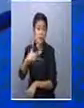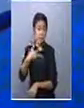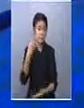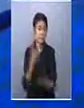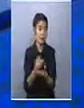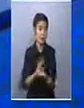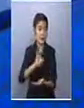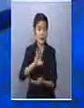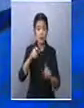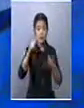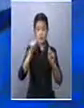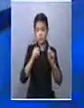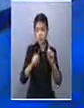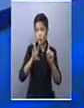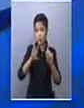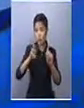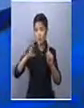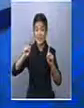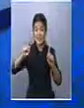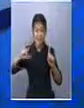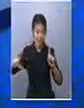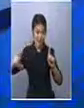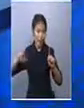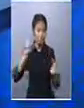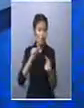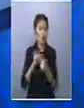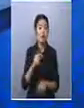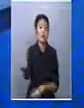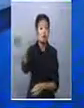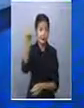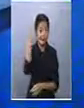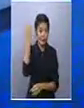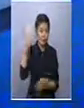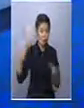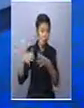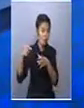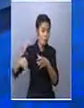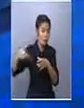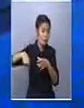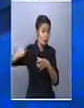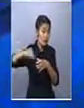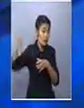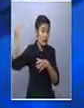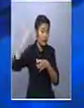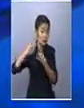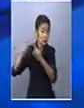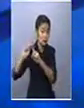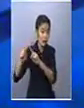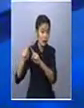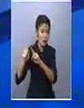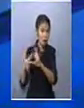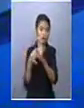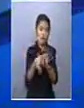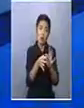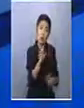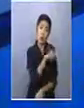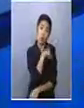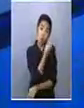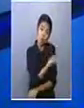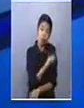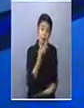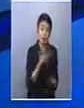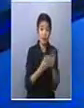ที่ยวที่จะมีการบูมเรื่องของการท่องเที่ยวนะคะทำให้หุ้นในกลุ่มท่องเที่ยวรวมไปถึงหุ้นที่เกี่ยวข้องกับโรงพยาบาลนั้นมีการเคลื่อน